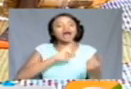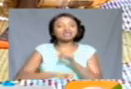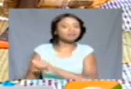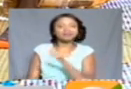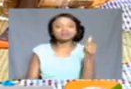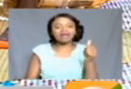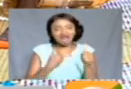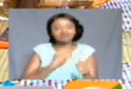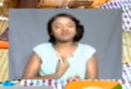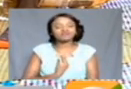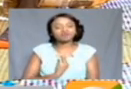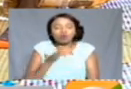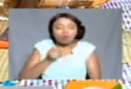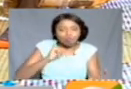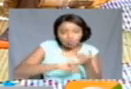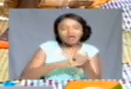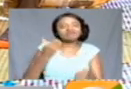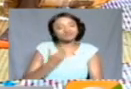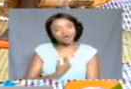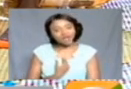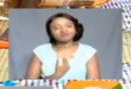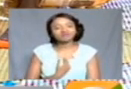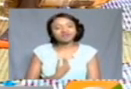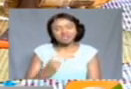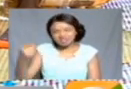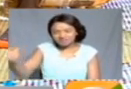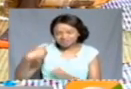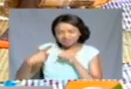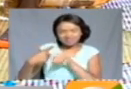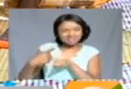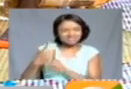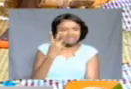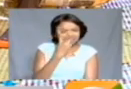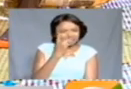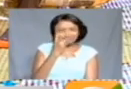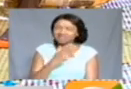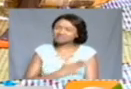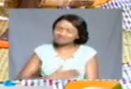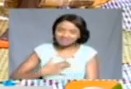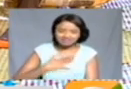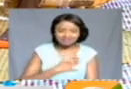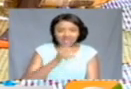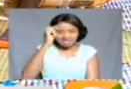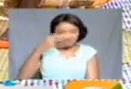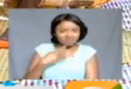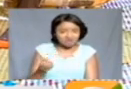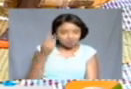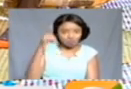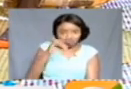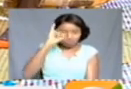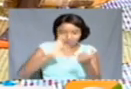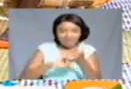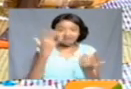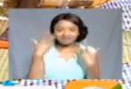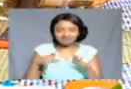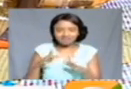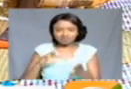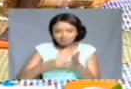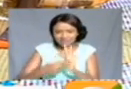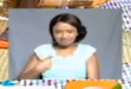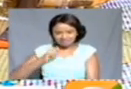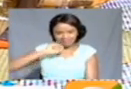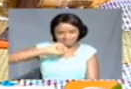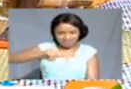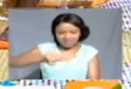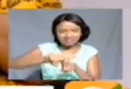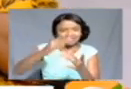Ama atatumiaje mtu ikiwa ni mke wa mtu? Ikiwa tayari mimi nakujua wewe ni Rashid, hata kama nitaongea na wewe labda jambo la kazi nataka kukuuliza, si nitaongea na wewe